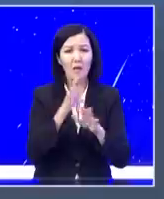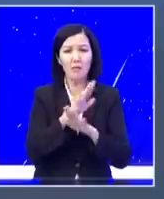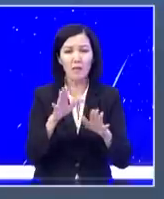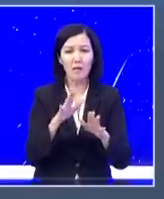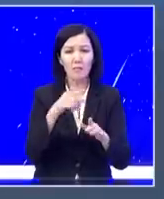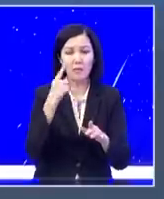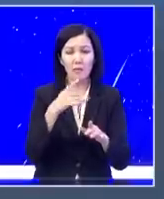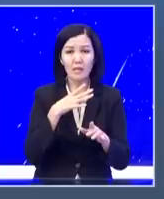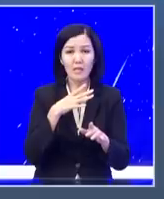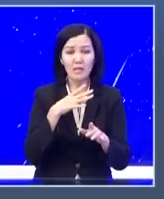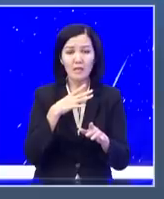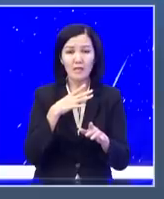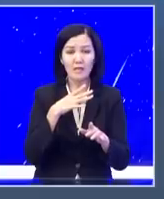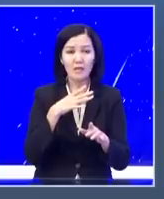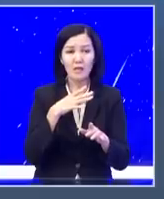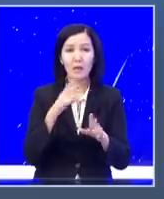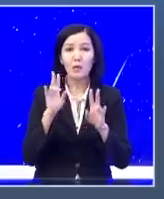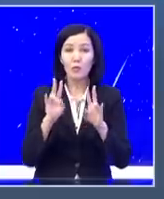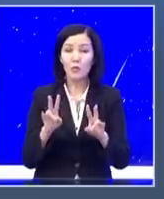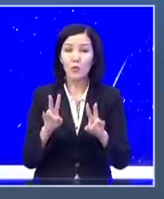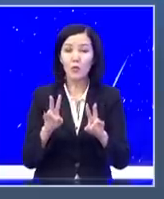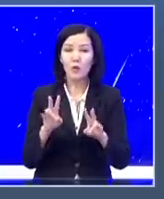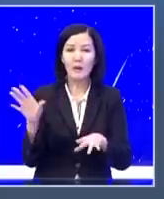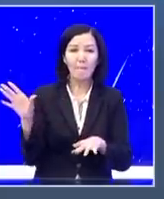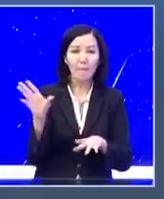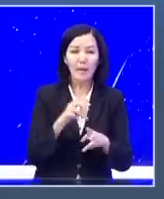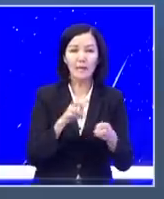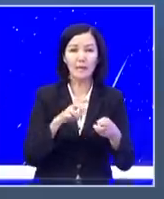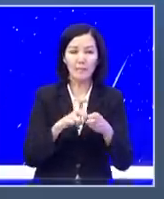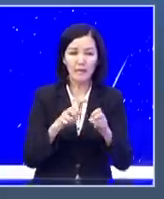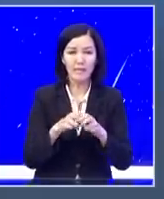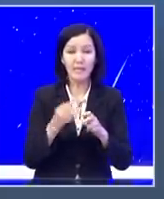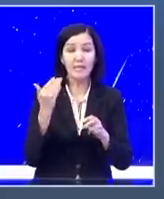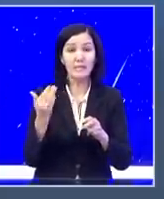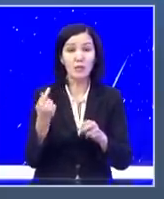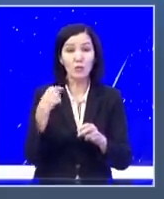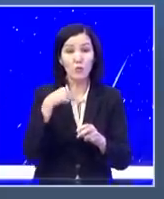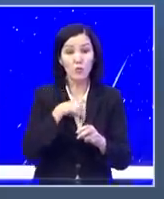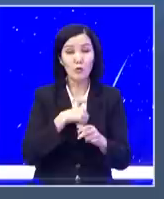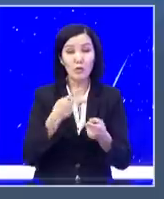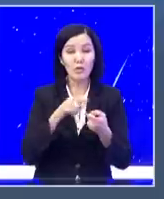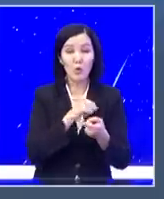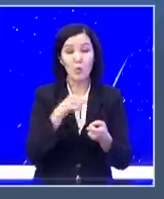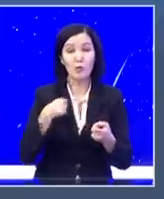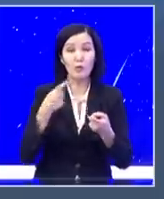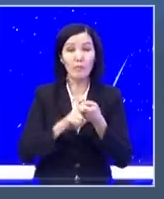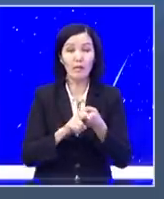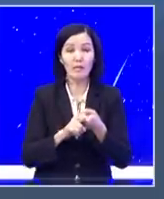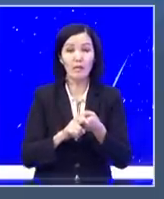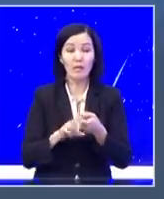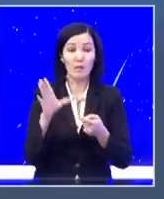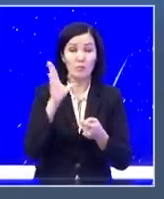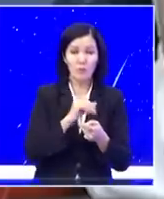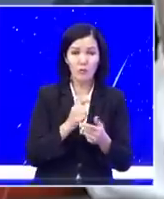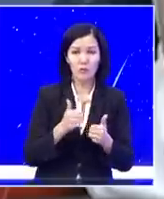деп айтады. Бірақ барлық мәселе сенің өзіңде. Yeah. Сен болғың келсе